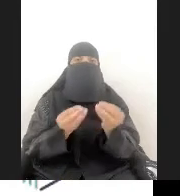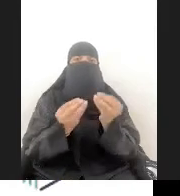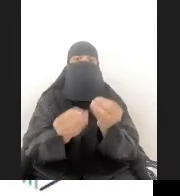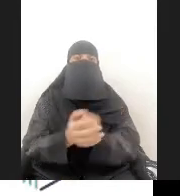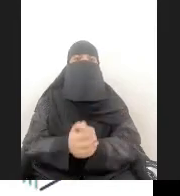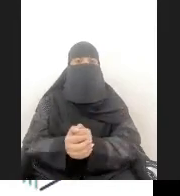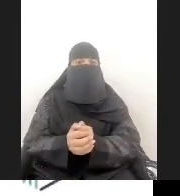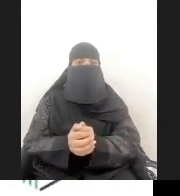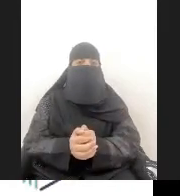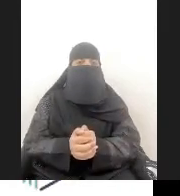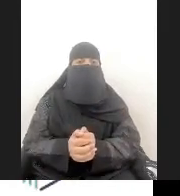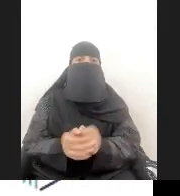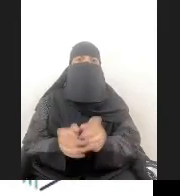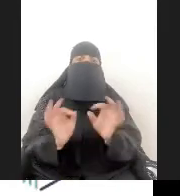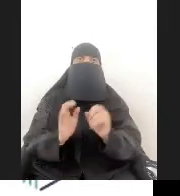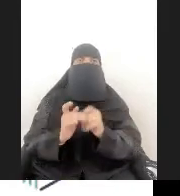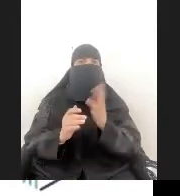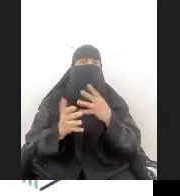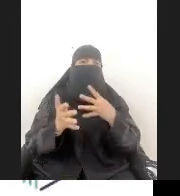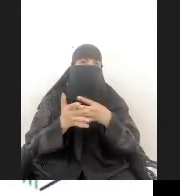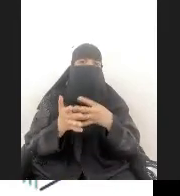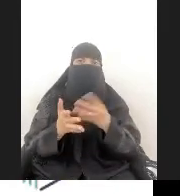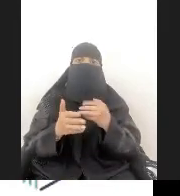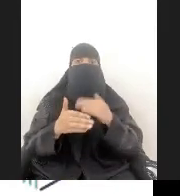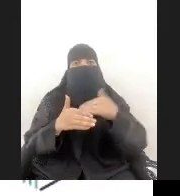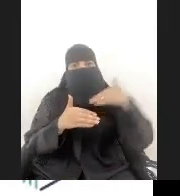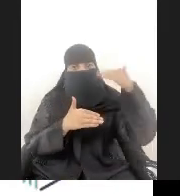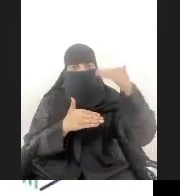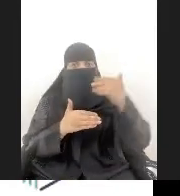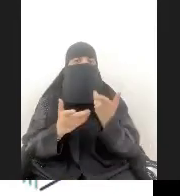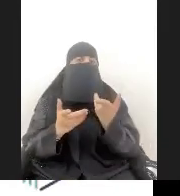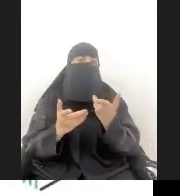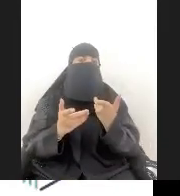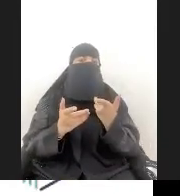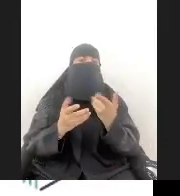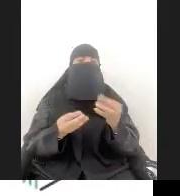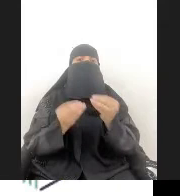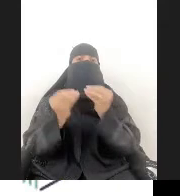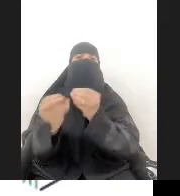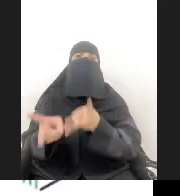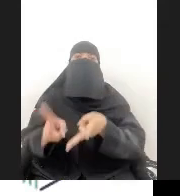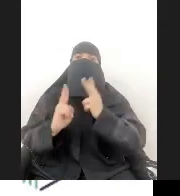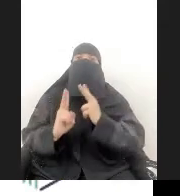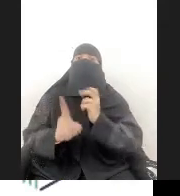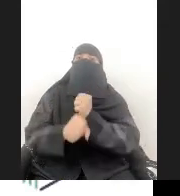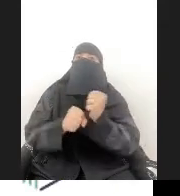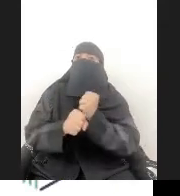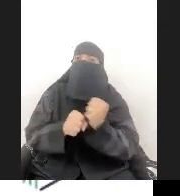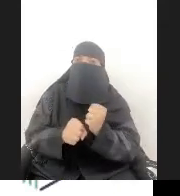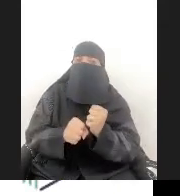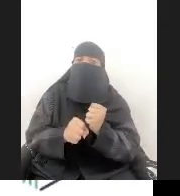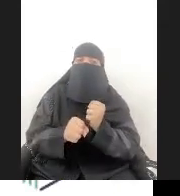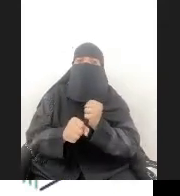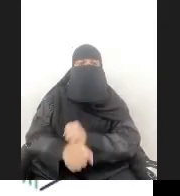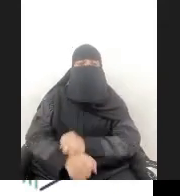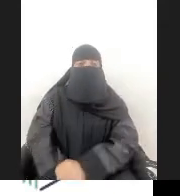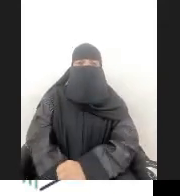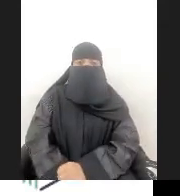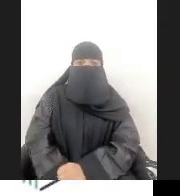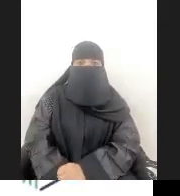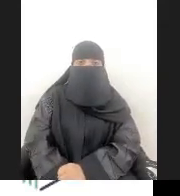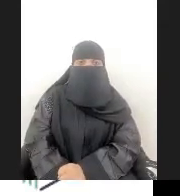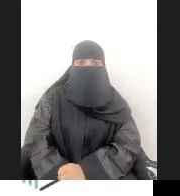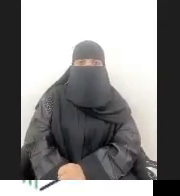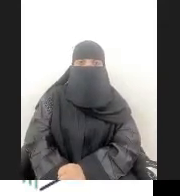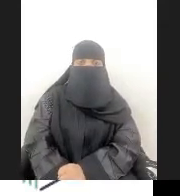مشروع يسوونه جماعي، هذا من أحد أساليب التقييم الأونلاين، أو يعقبون على المقال إذا